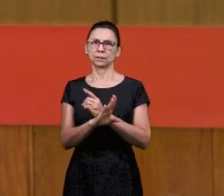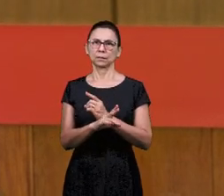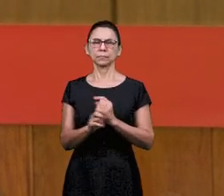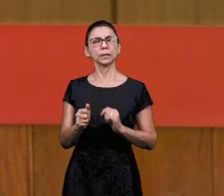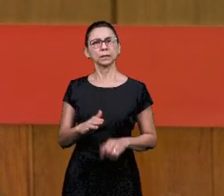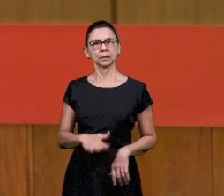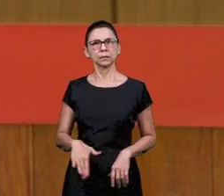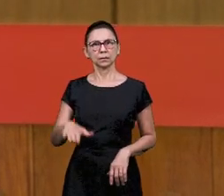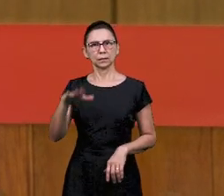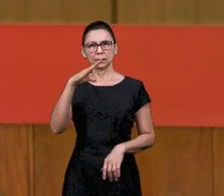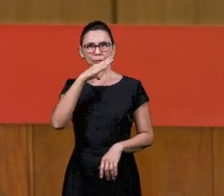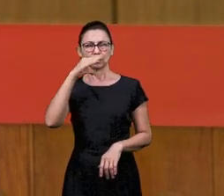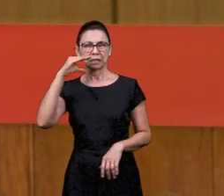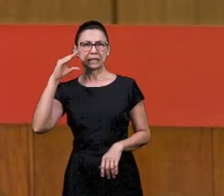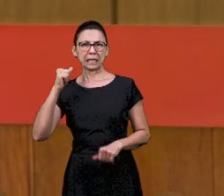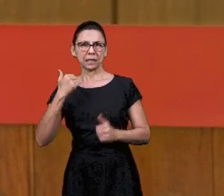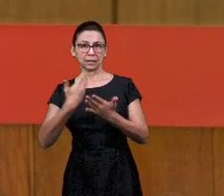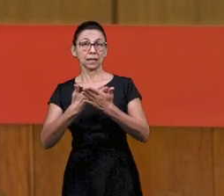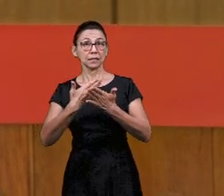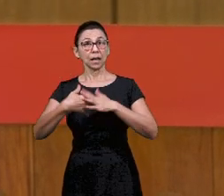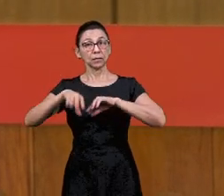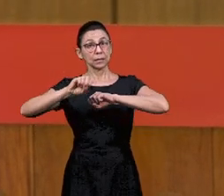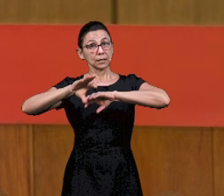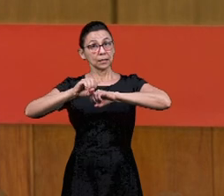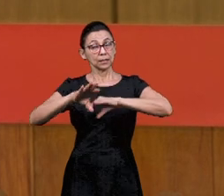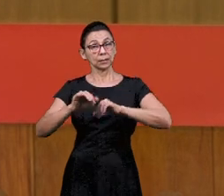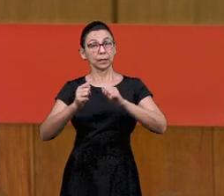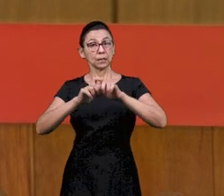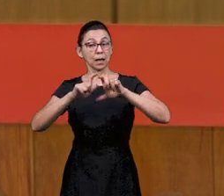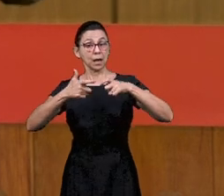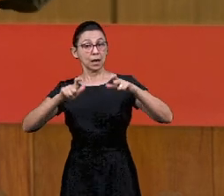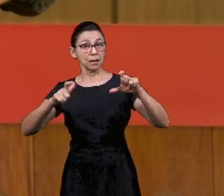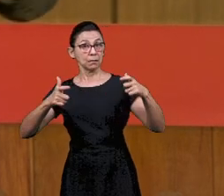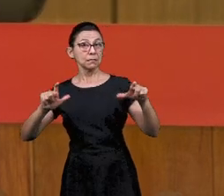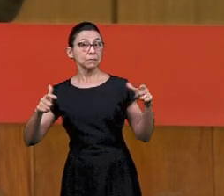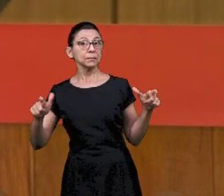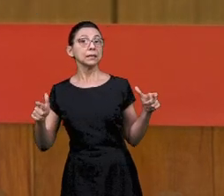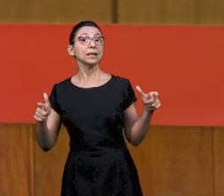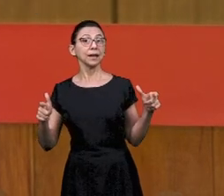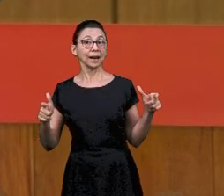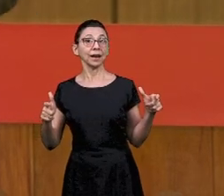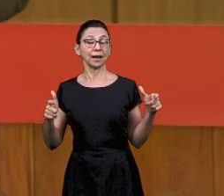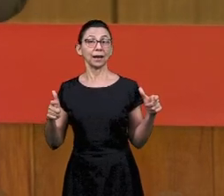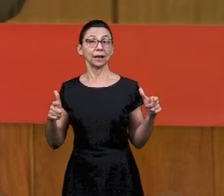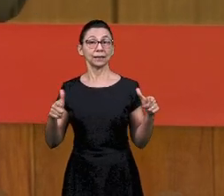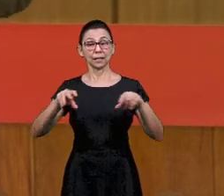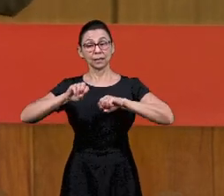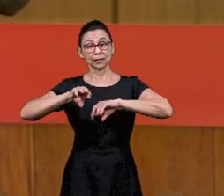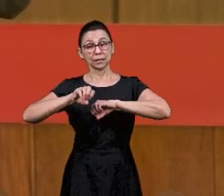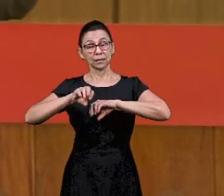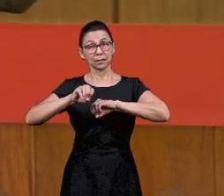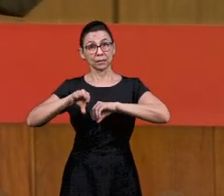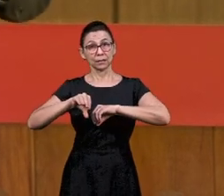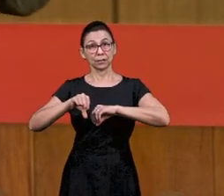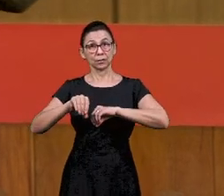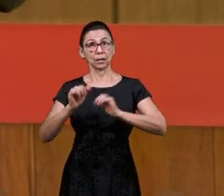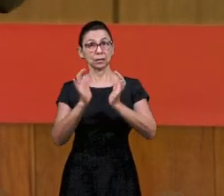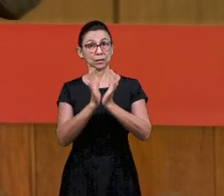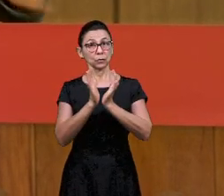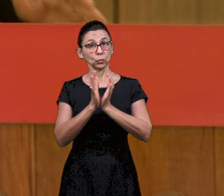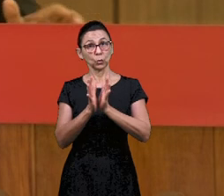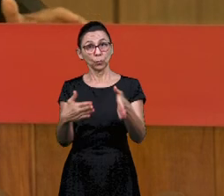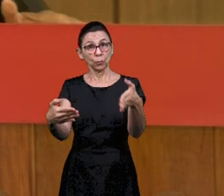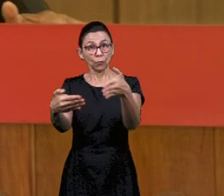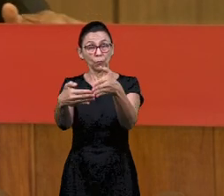et adolescents. Mais nous voulons donc élargir cette compréhension, cet enseignement à nos enfants et à